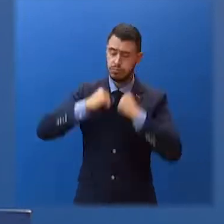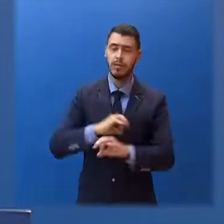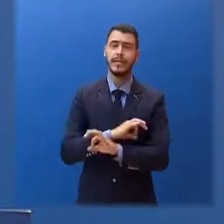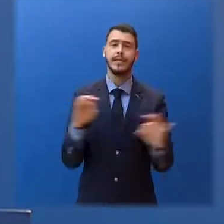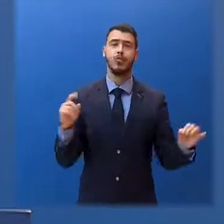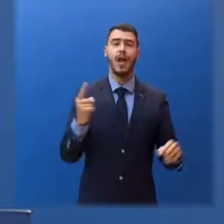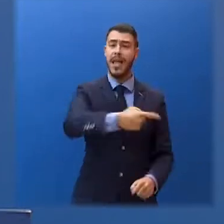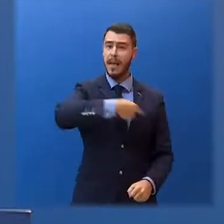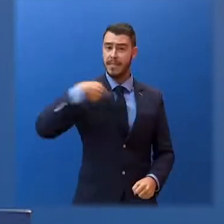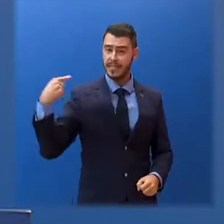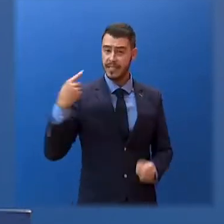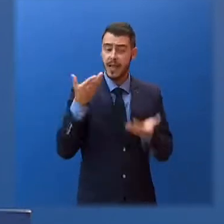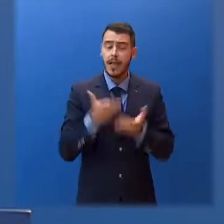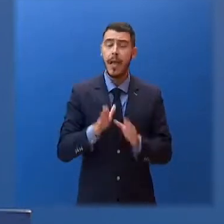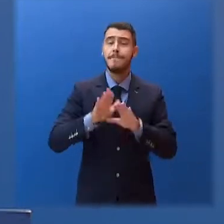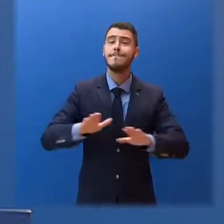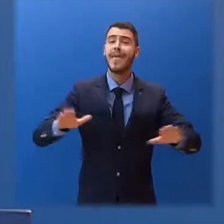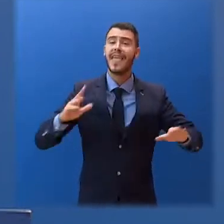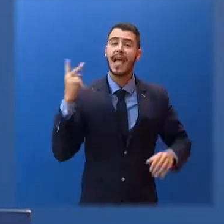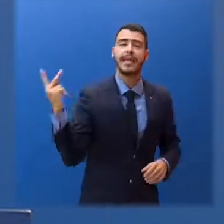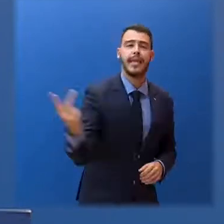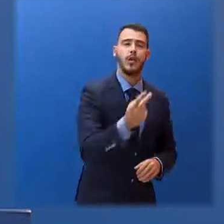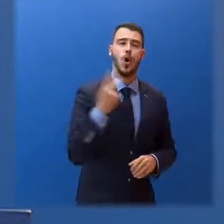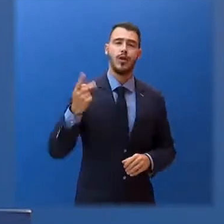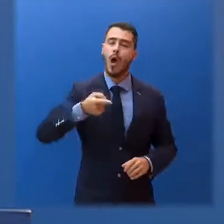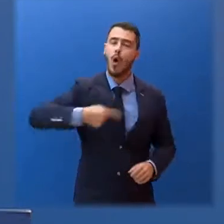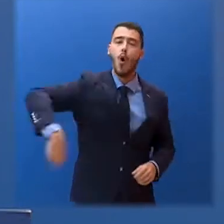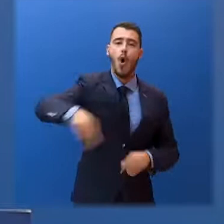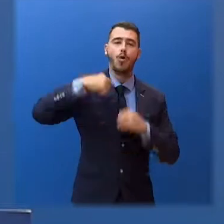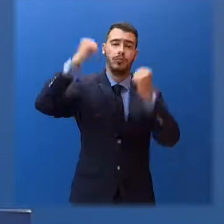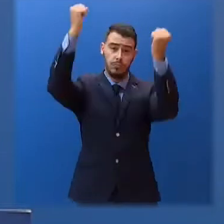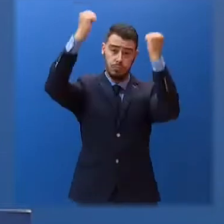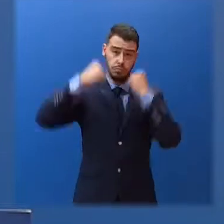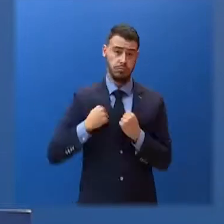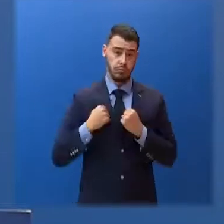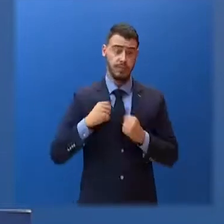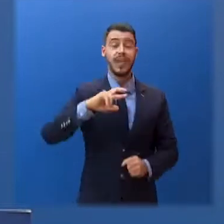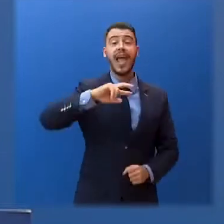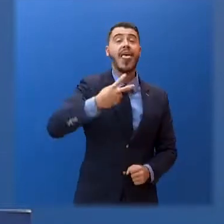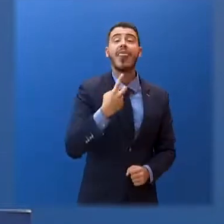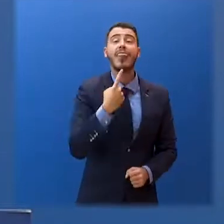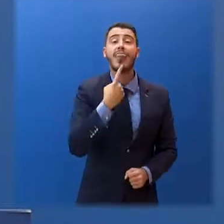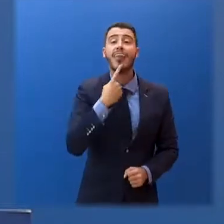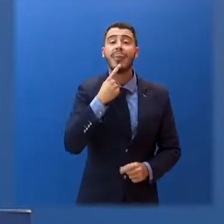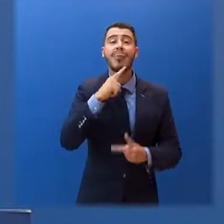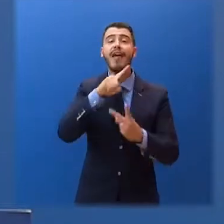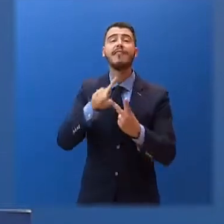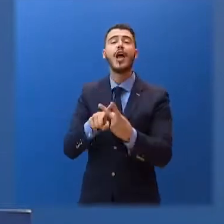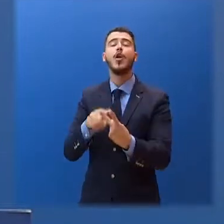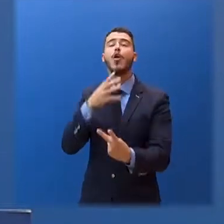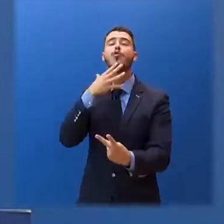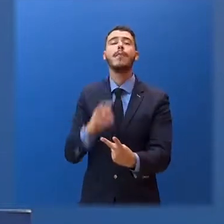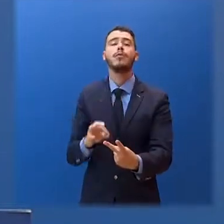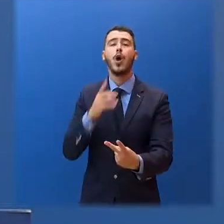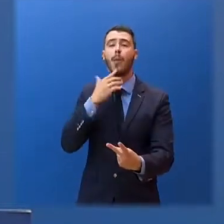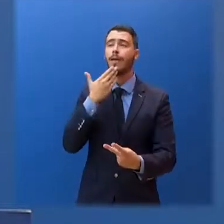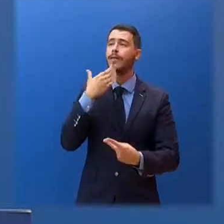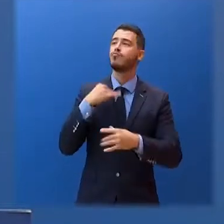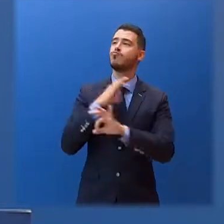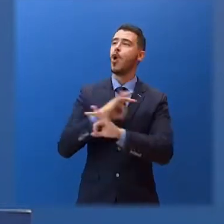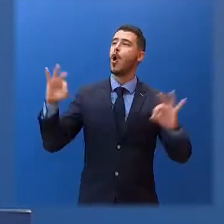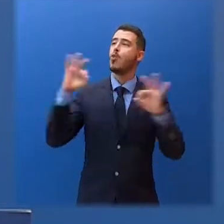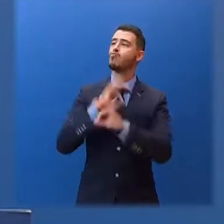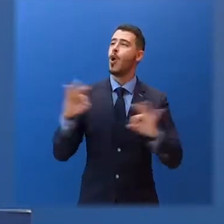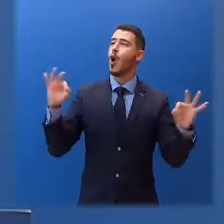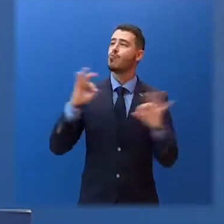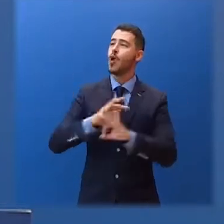και μετά η κοινωνία μας. Ο δεύτερος λόγος είναι ο εφησυχασμός. Με δεδομένο ότι τα κρούσματα σταθεροποιήθηκαν